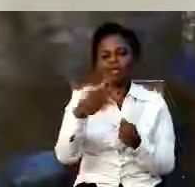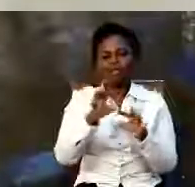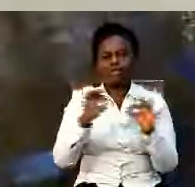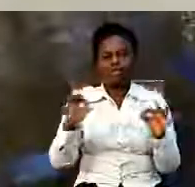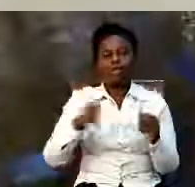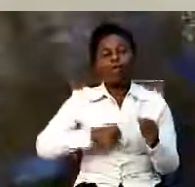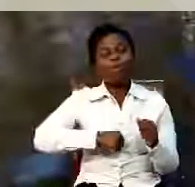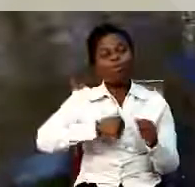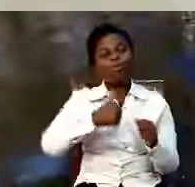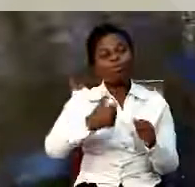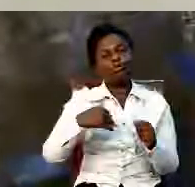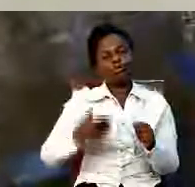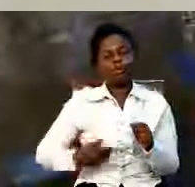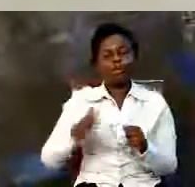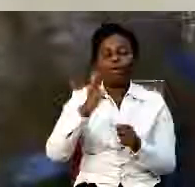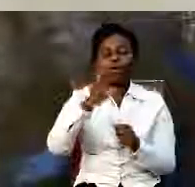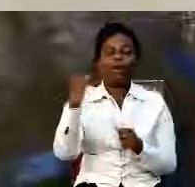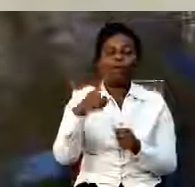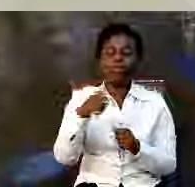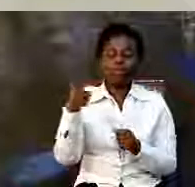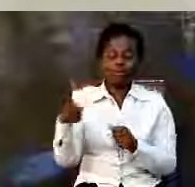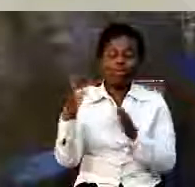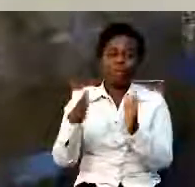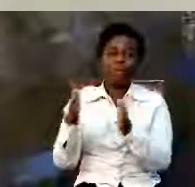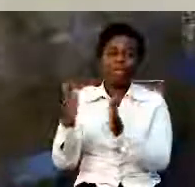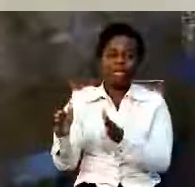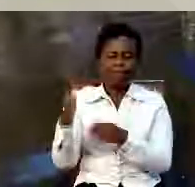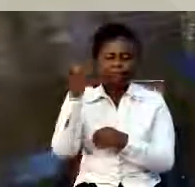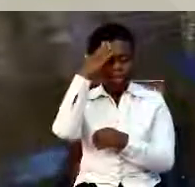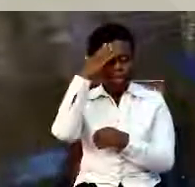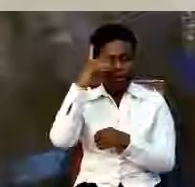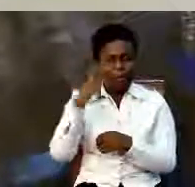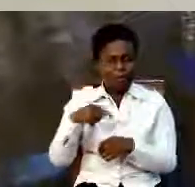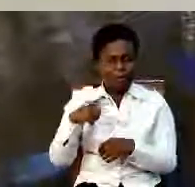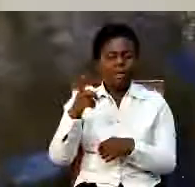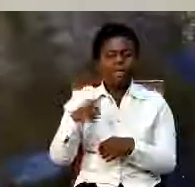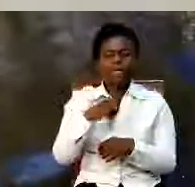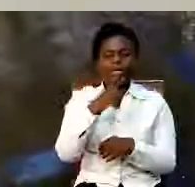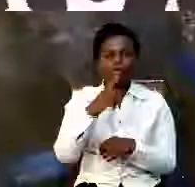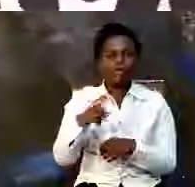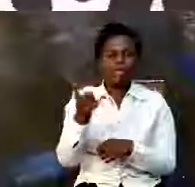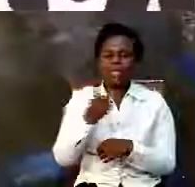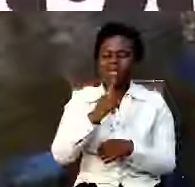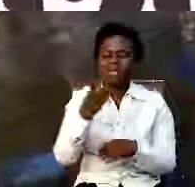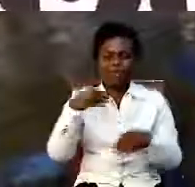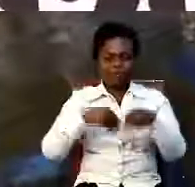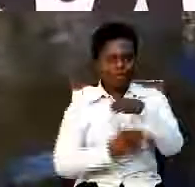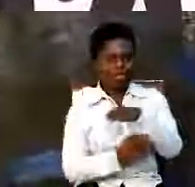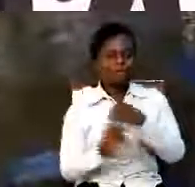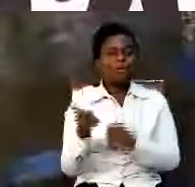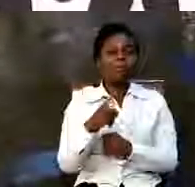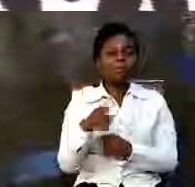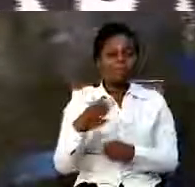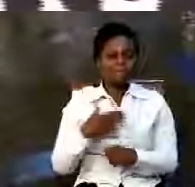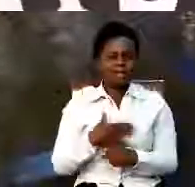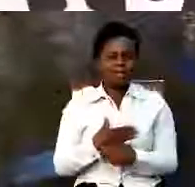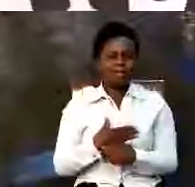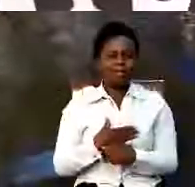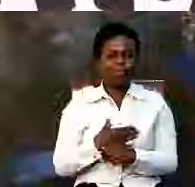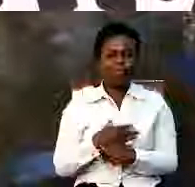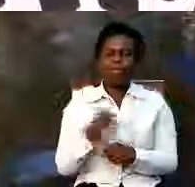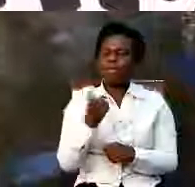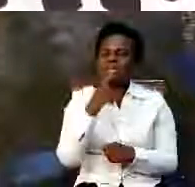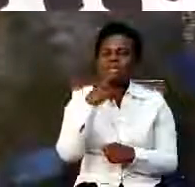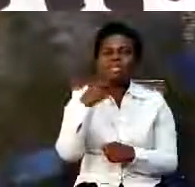mke wake awe mwanadamu. Ajue kwamba nikikosea, sina haja ya kuficha makosa yangu, sina haja ya